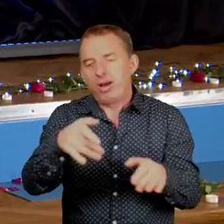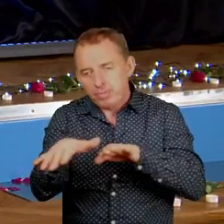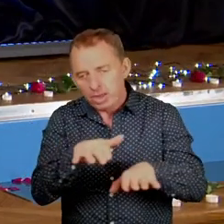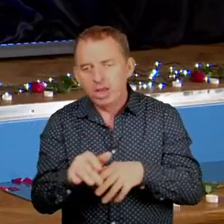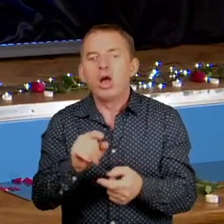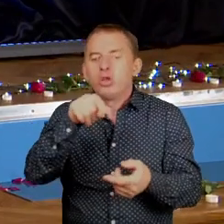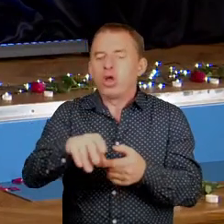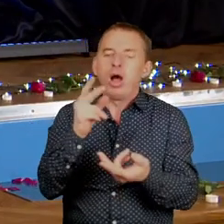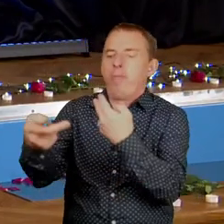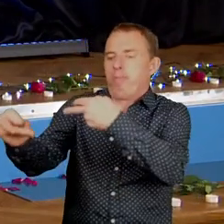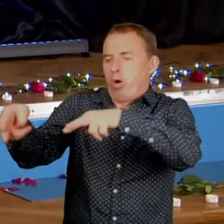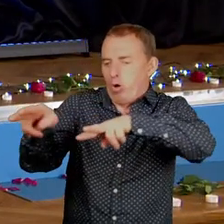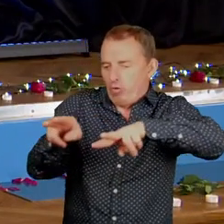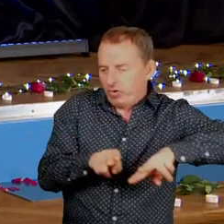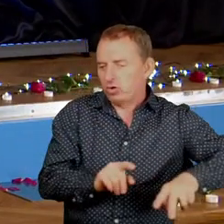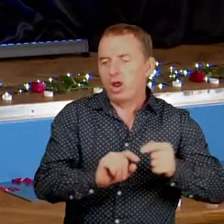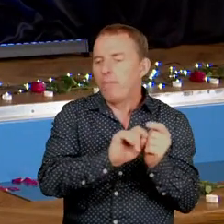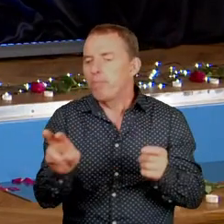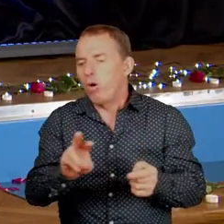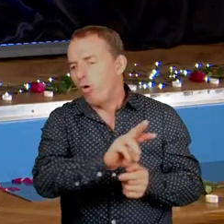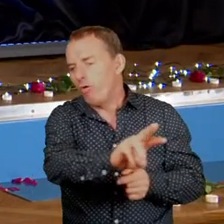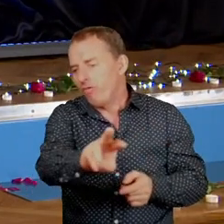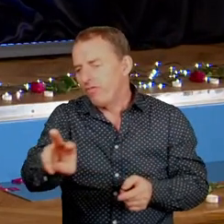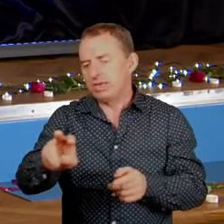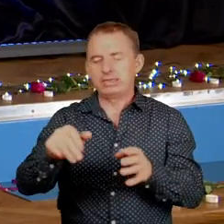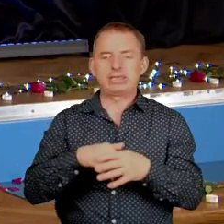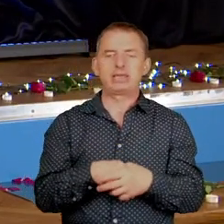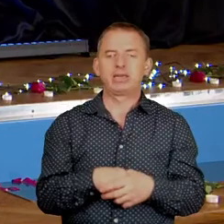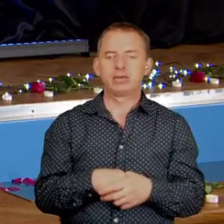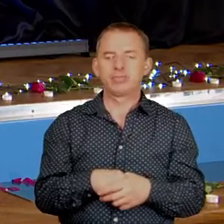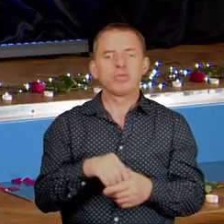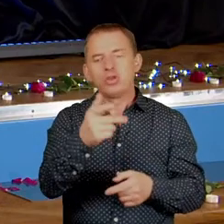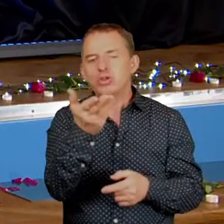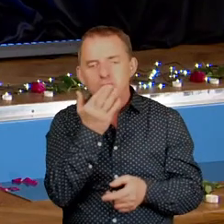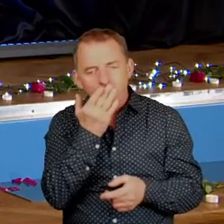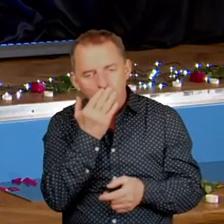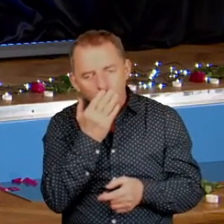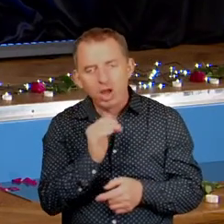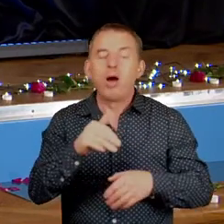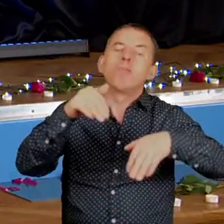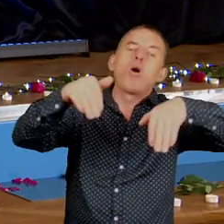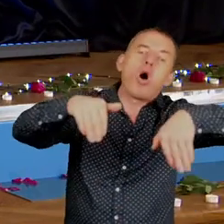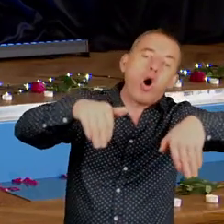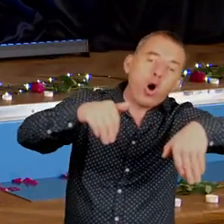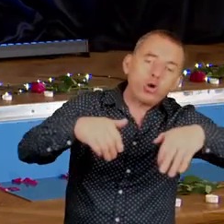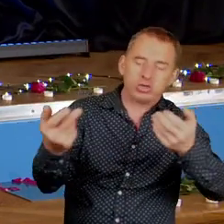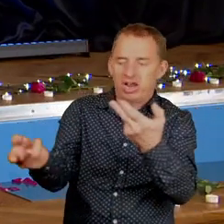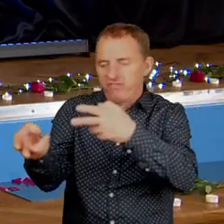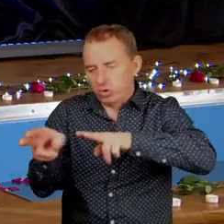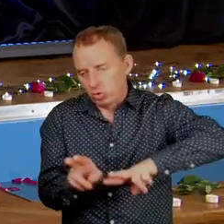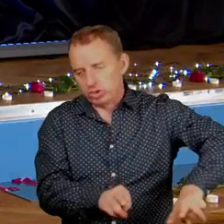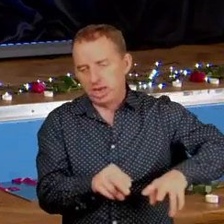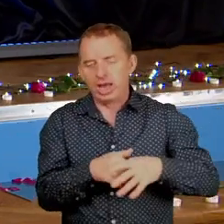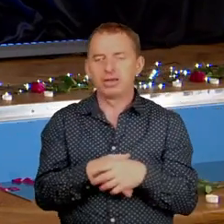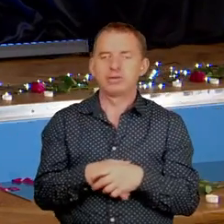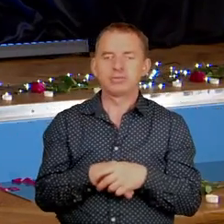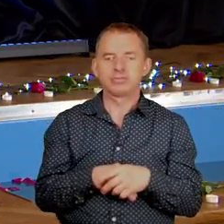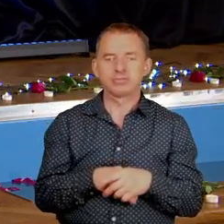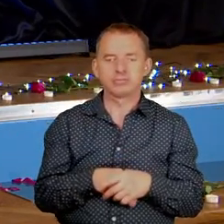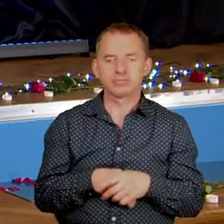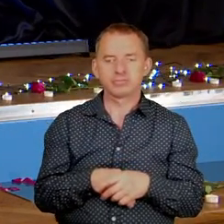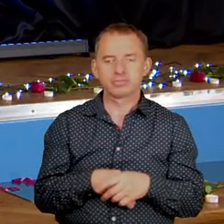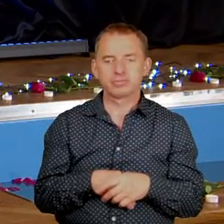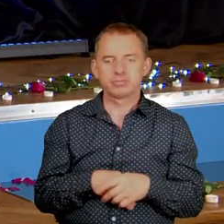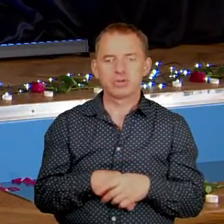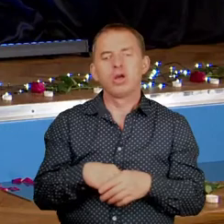To powrócę po was. He doesn't say, maybe I'll come again. On nie mówi, może wrócę. He doesn't say, perhaps I'll come